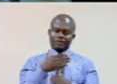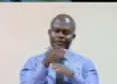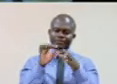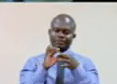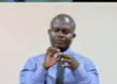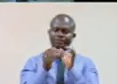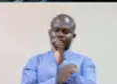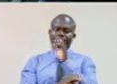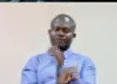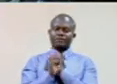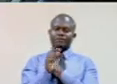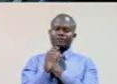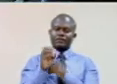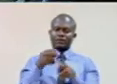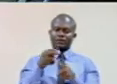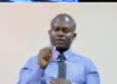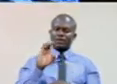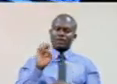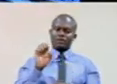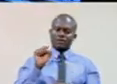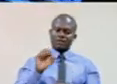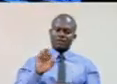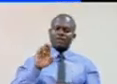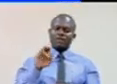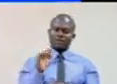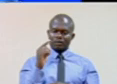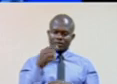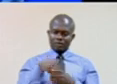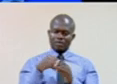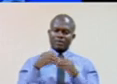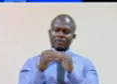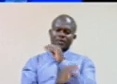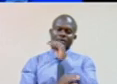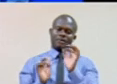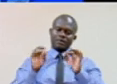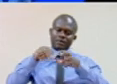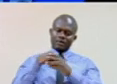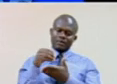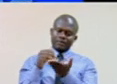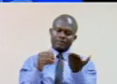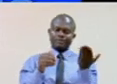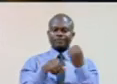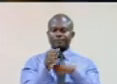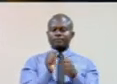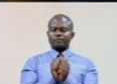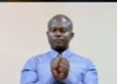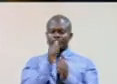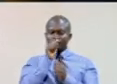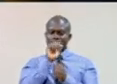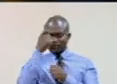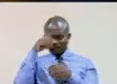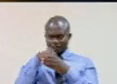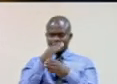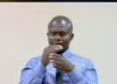w'ububanyi n'amahanga wa Maroc na Serburita ni umwe mu bayobozi bakomeye muri iki gihugu bitabiriye uyu muhango. Umunyamabanga wa Leta muri Minisiteri